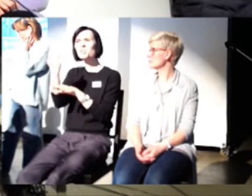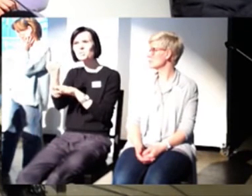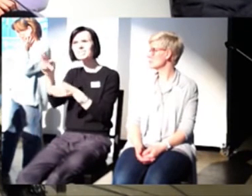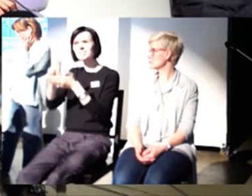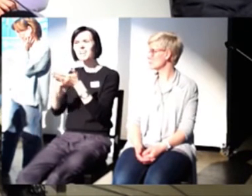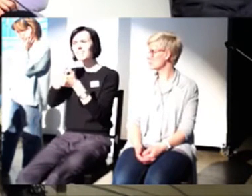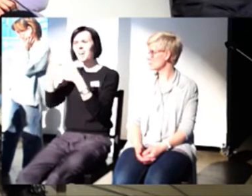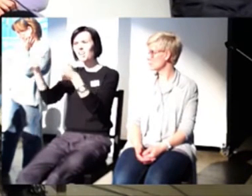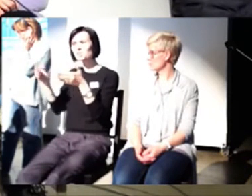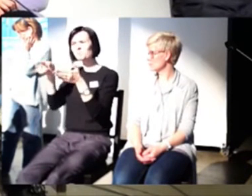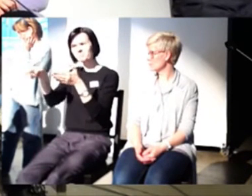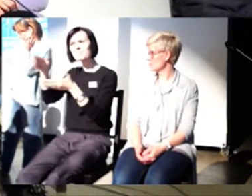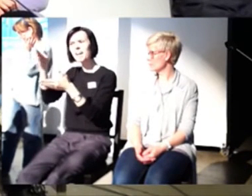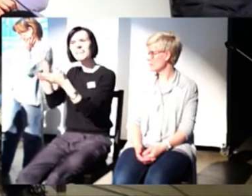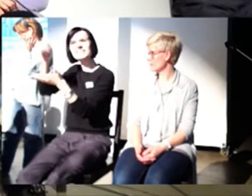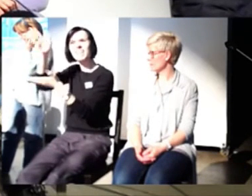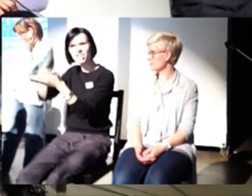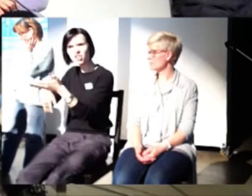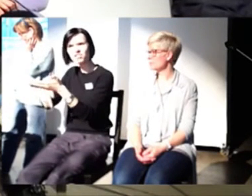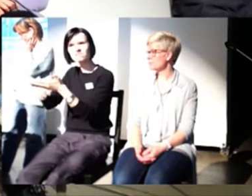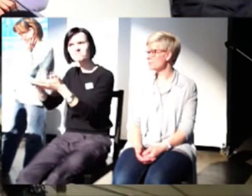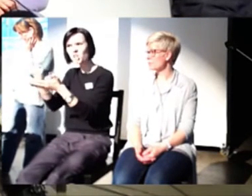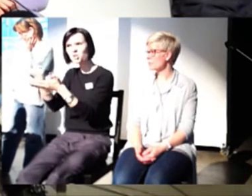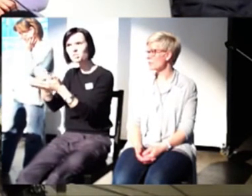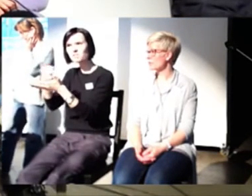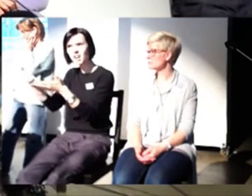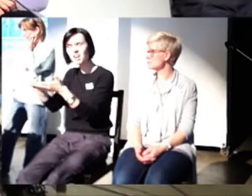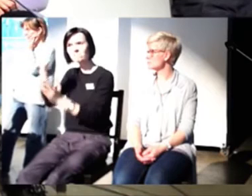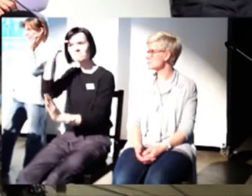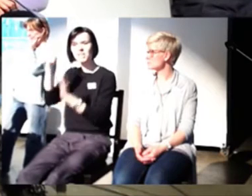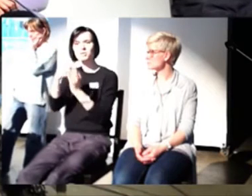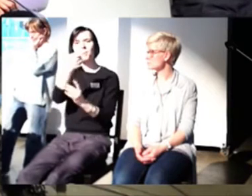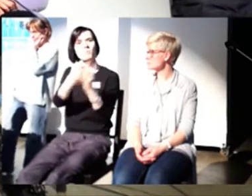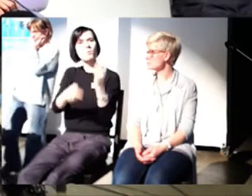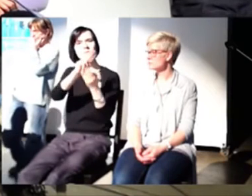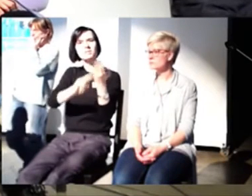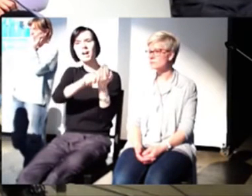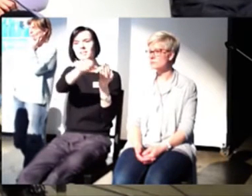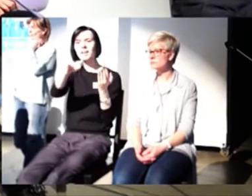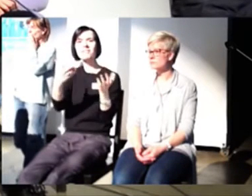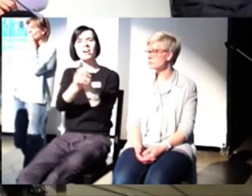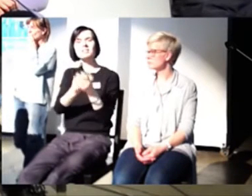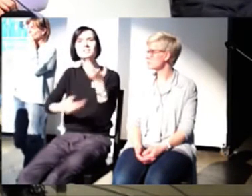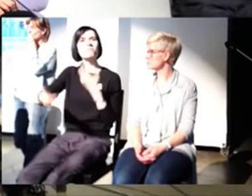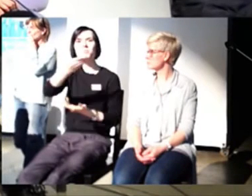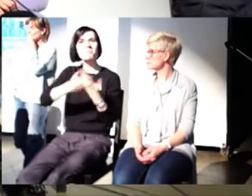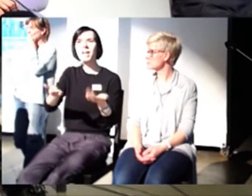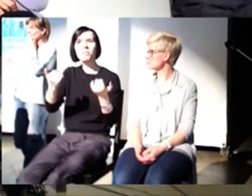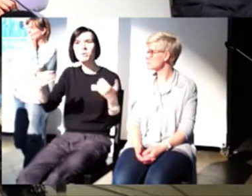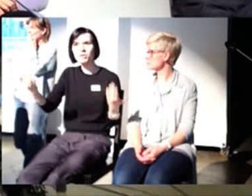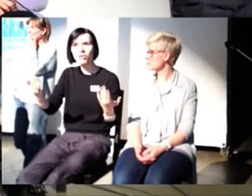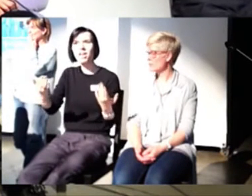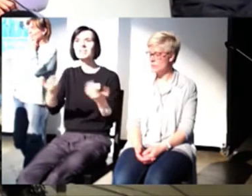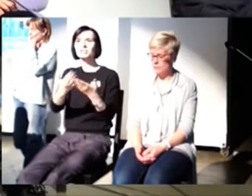tehty esteettömäksi. Eli sitten juurikin tämä kanssakäyminen toisten taiteilijoiden kanssa niin ei ole helppoa, jos ei pysty vierailemaan